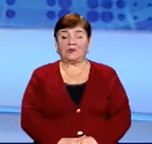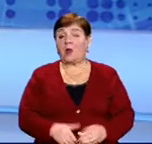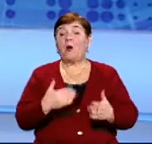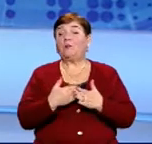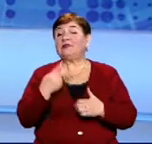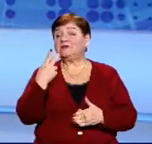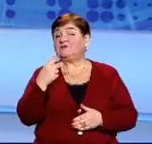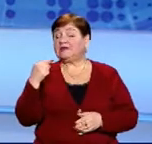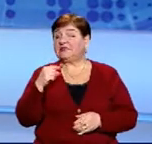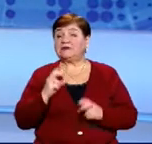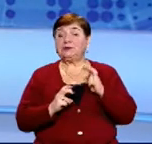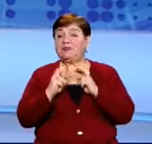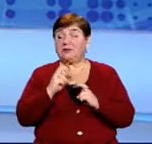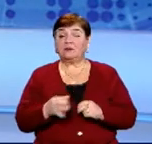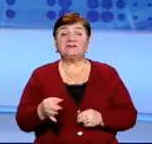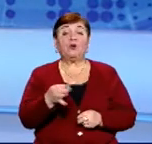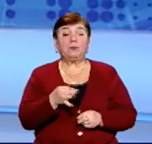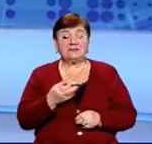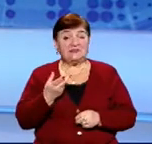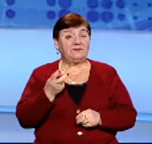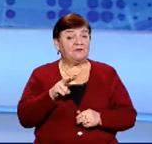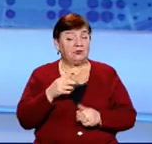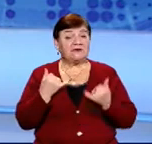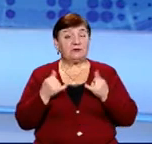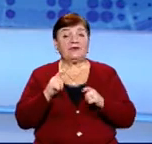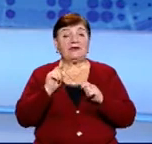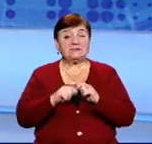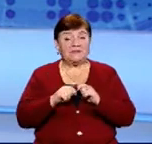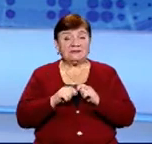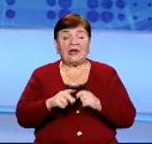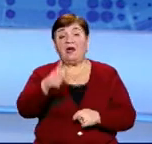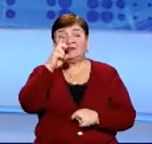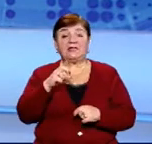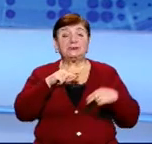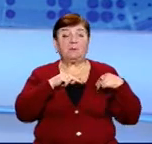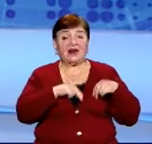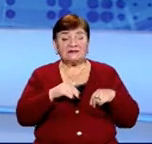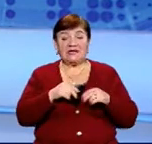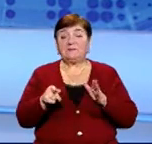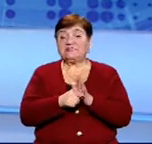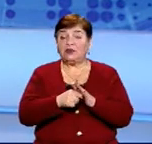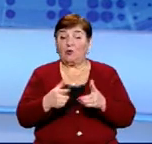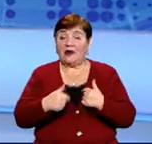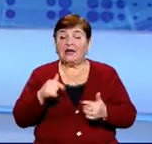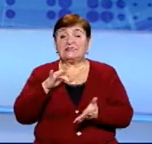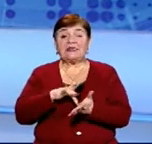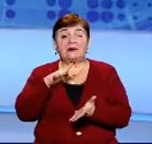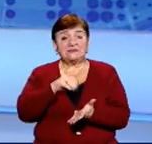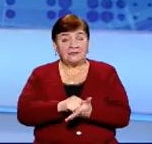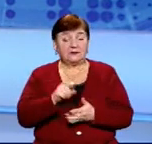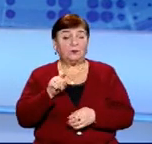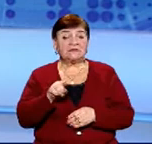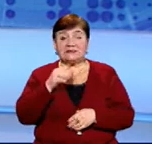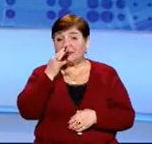Понад 2000 підприємств області відвідали сьогодні інспектори Держпраці, Пенсійного фонду та Центру зайнятості. Про це